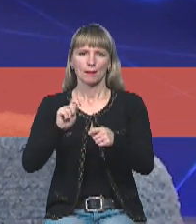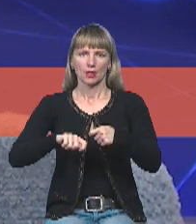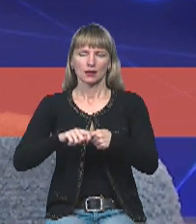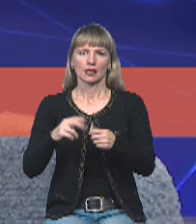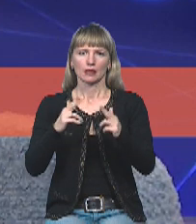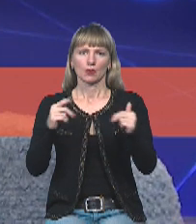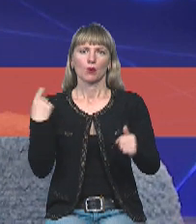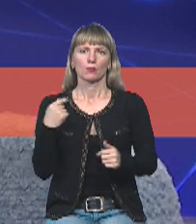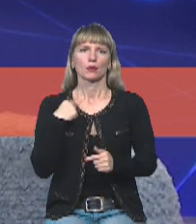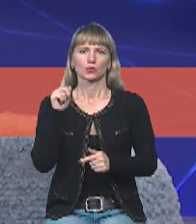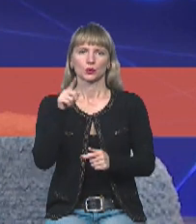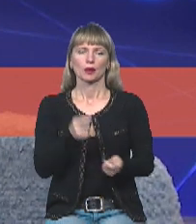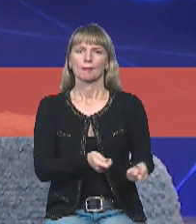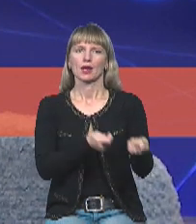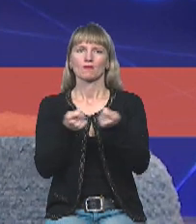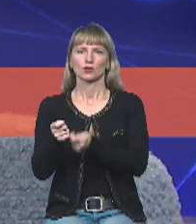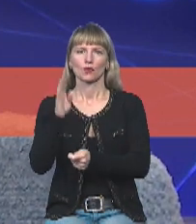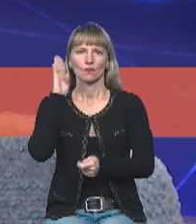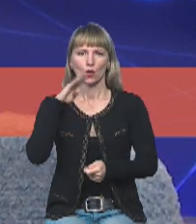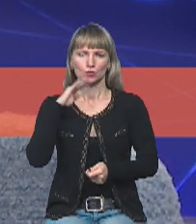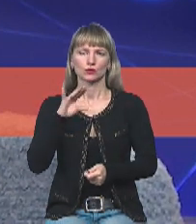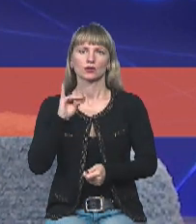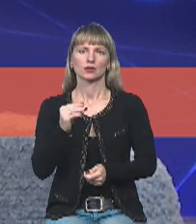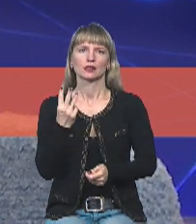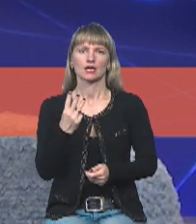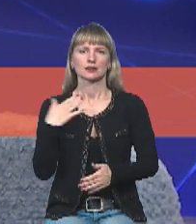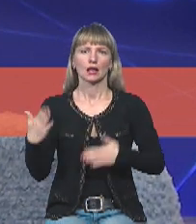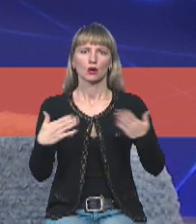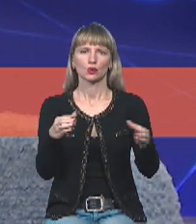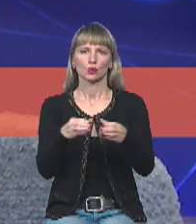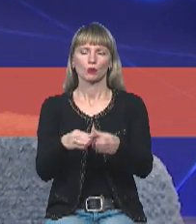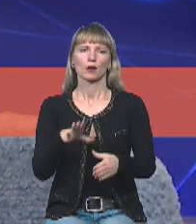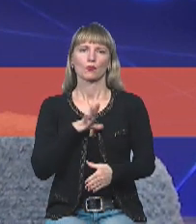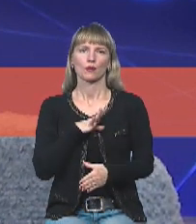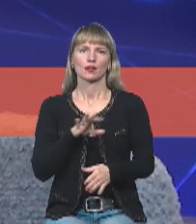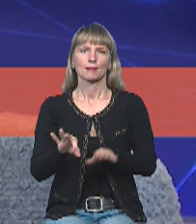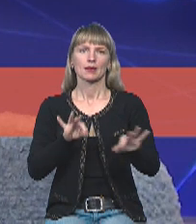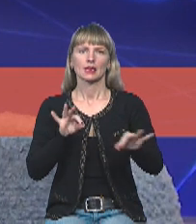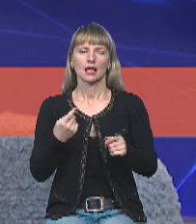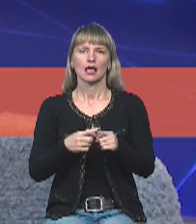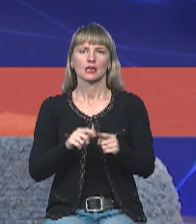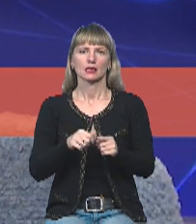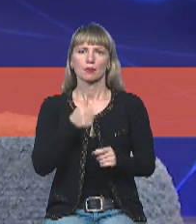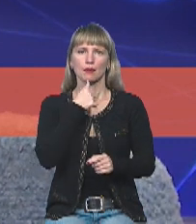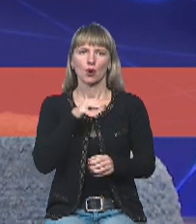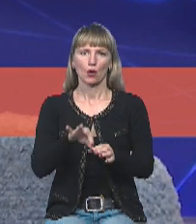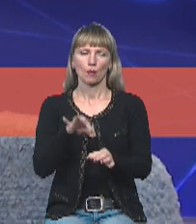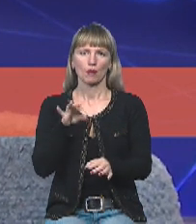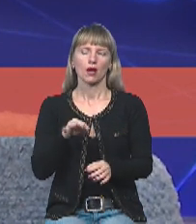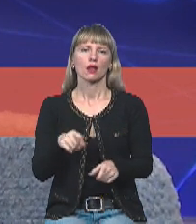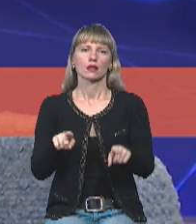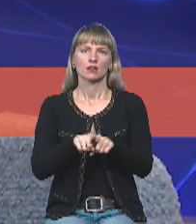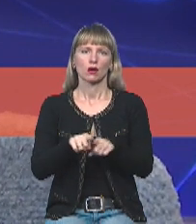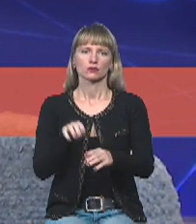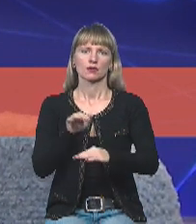Ми безпосередньо туди також відвозили воду, і в трьохсторонній групі були відібрані ці проби. Також